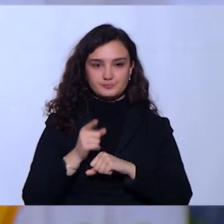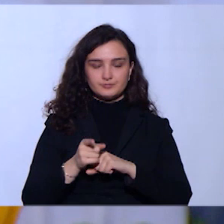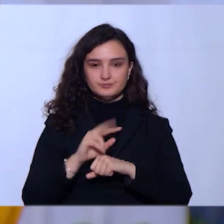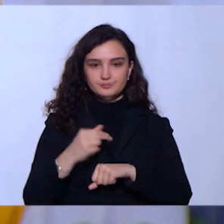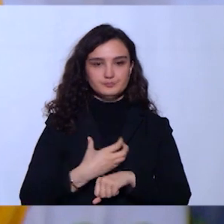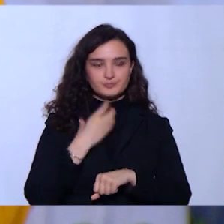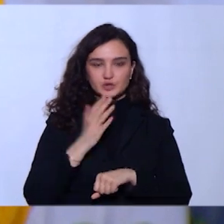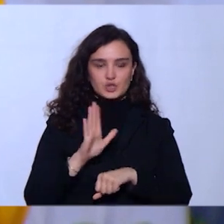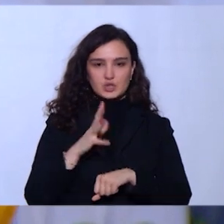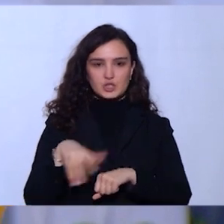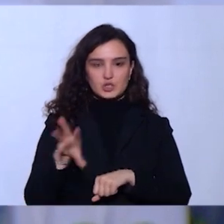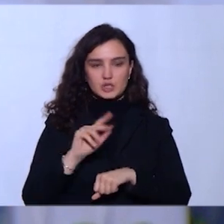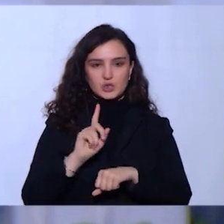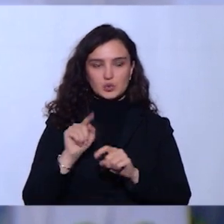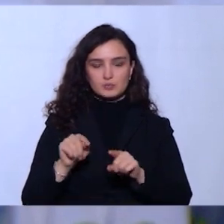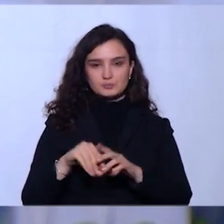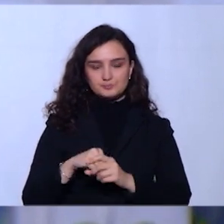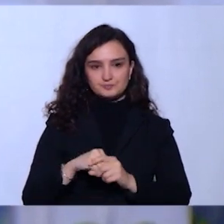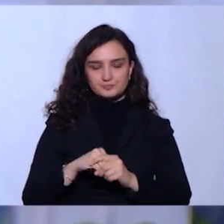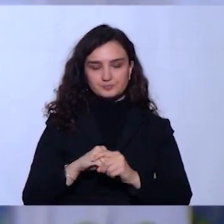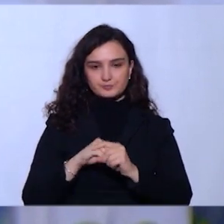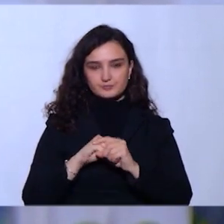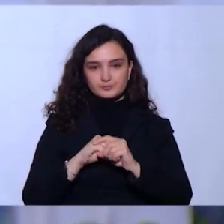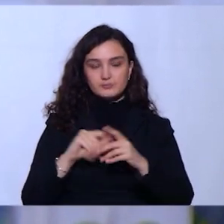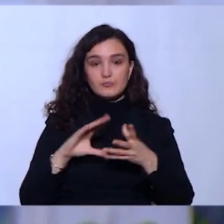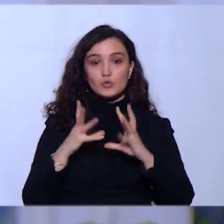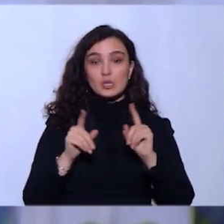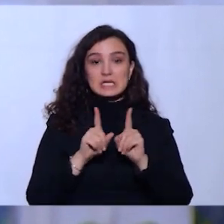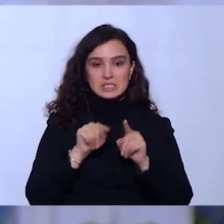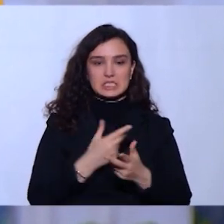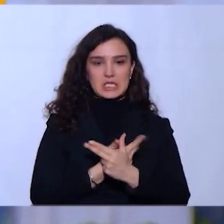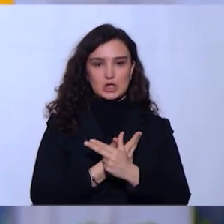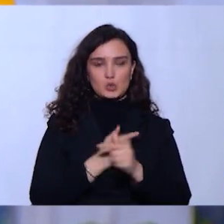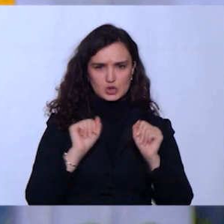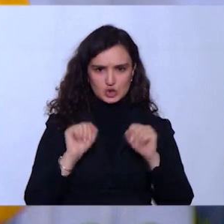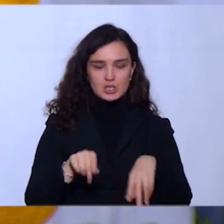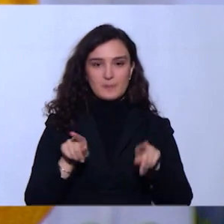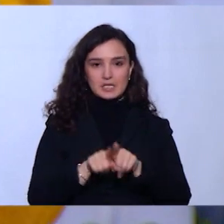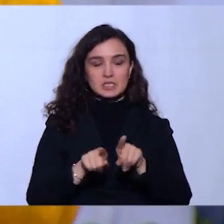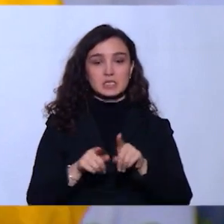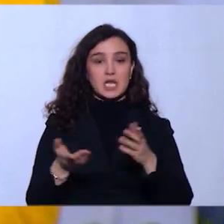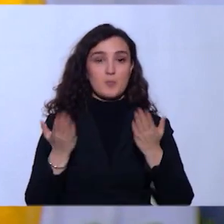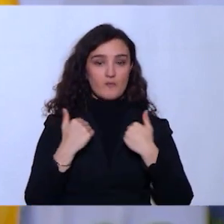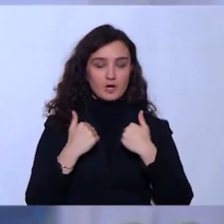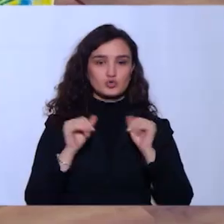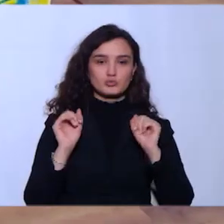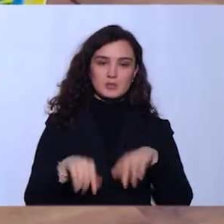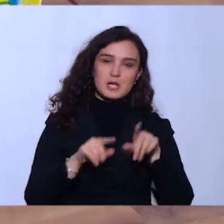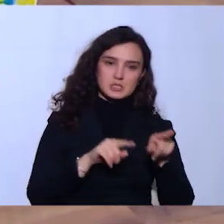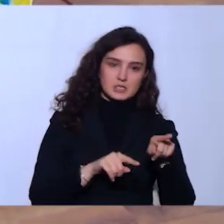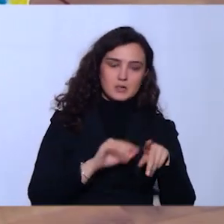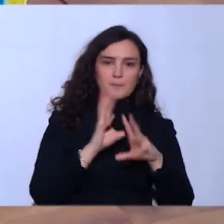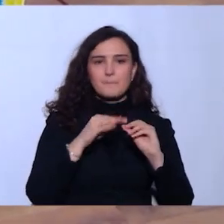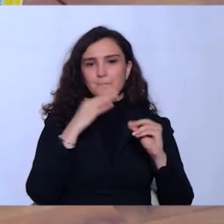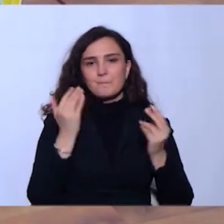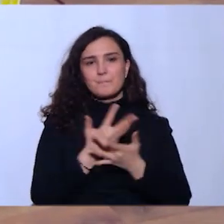არ შეგეშინდეთ, რომ არ გამომევა. აი ხო ხედავთ, ესეც ანგელოზია, შეიძლება ესეთი გამოგივიდეთ, შეიძლება ესეთი. აქ